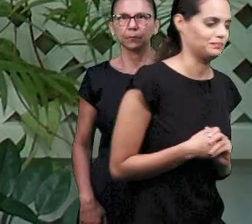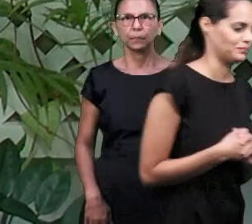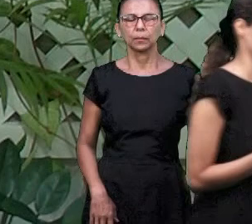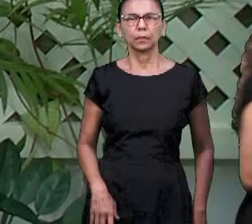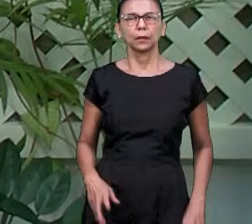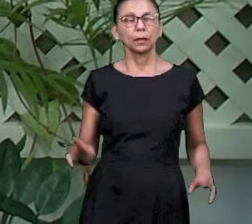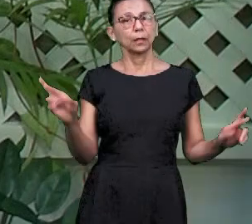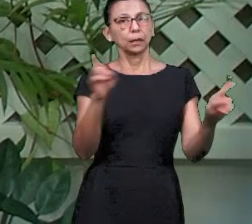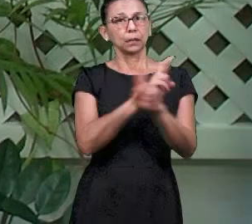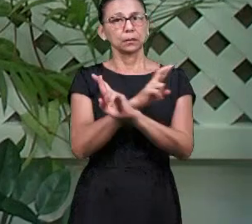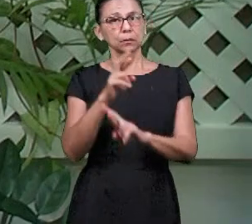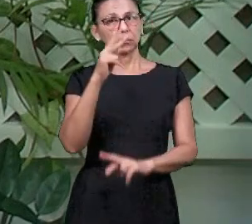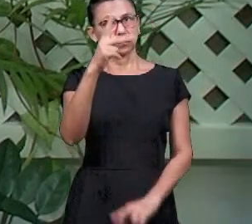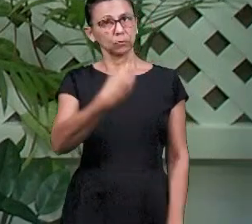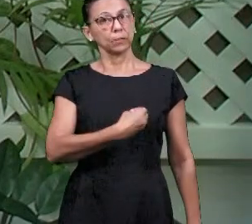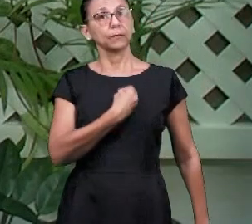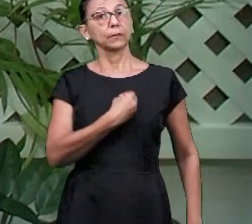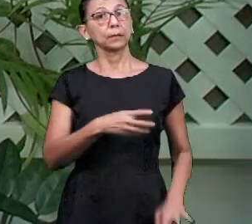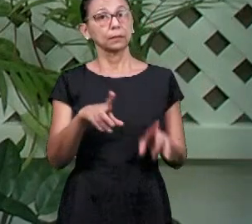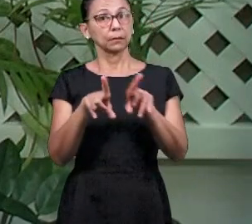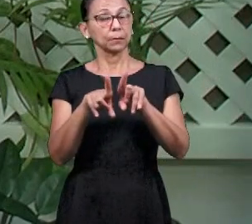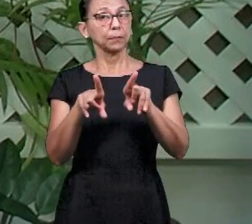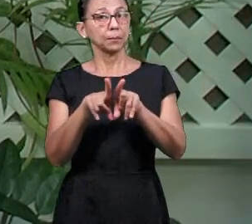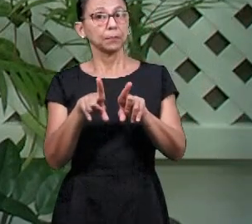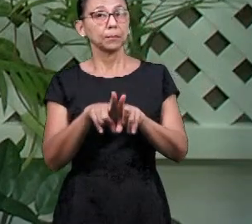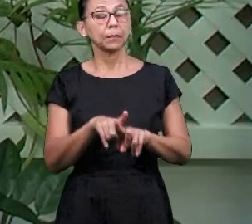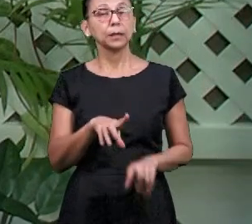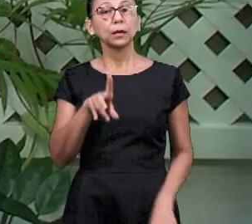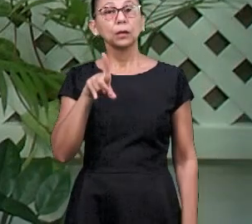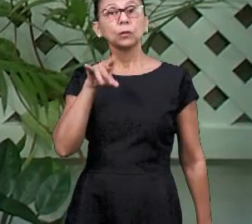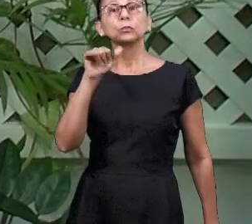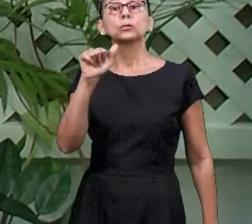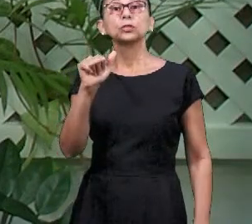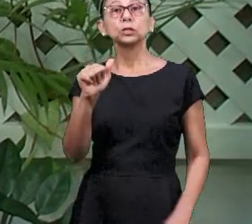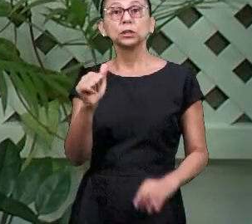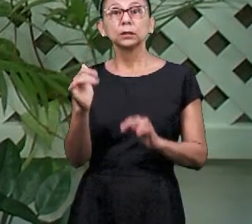avez prié pour savoir quel est le mot. Le mot, elle est là. Il était